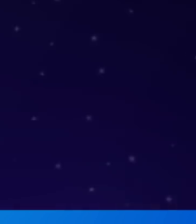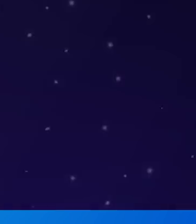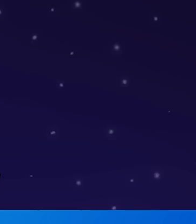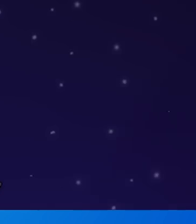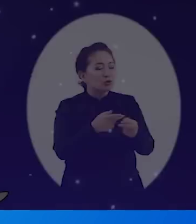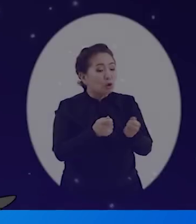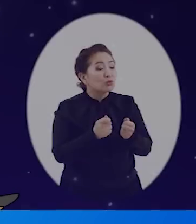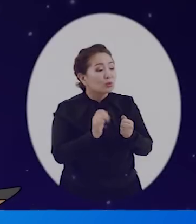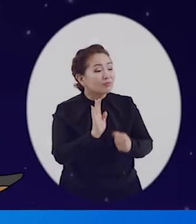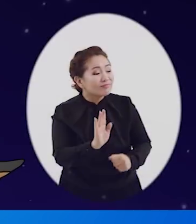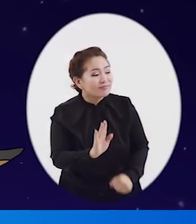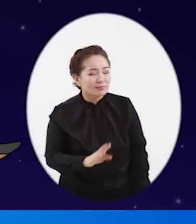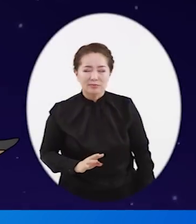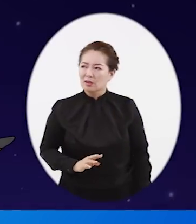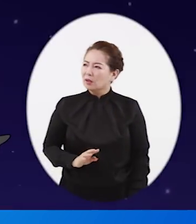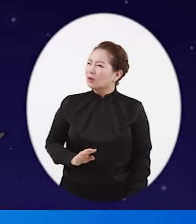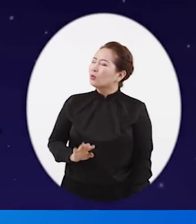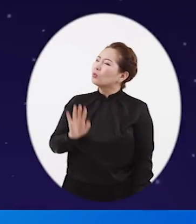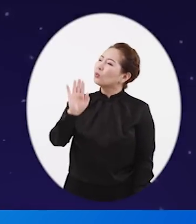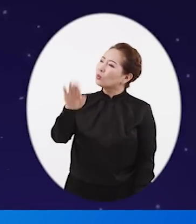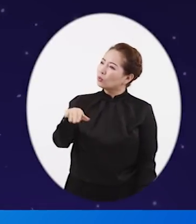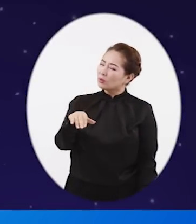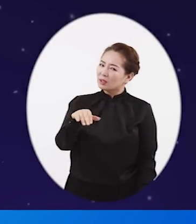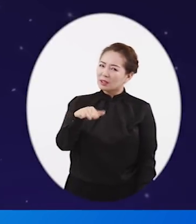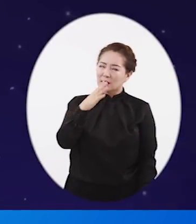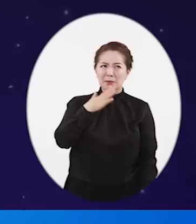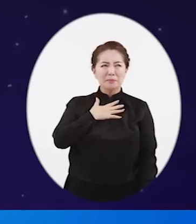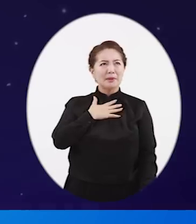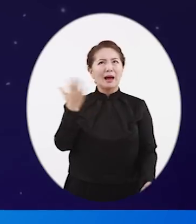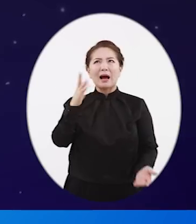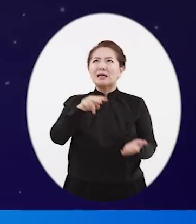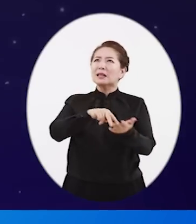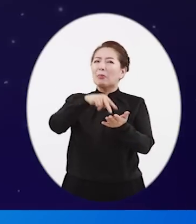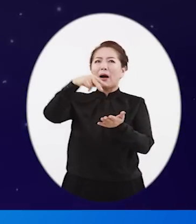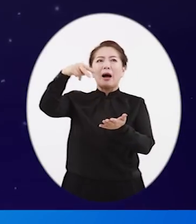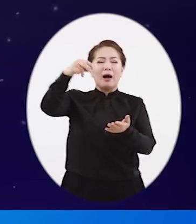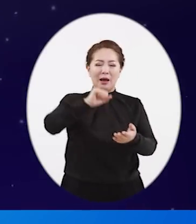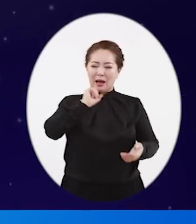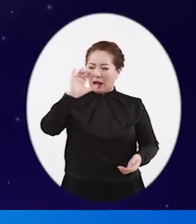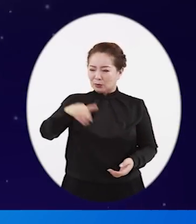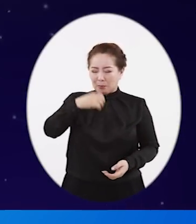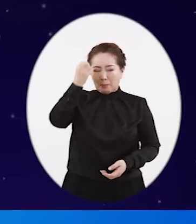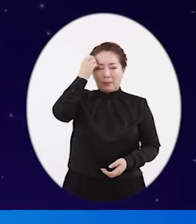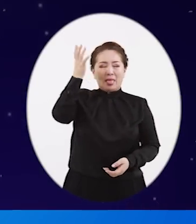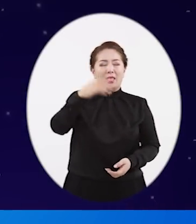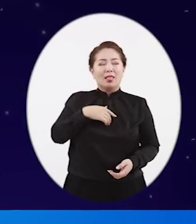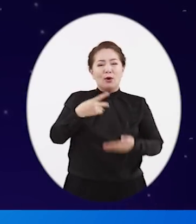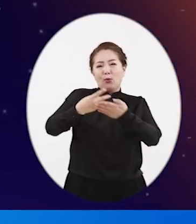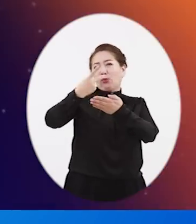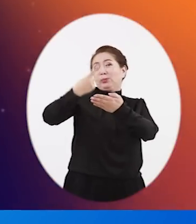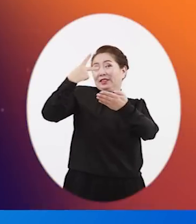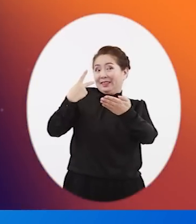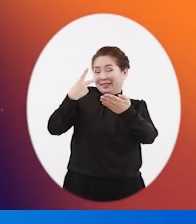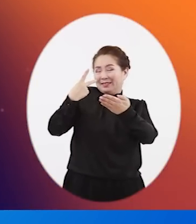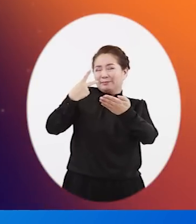дурлаа. Үе. Би нэрээ хаашаа нисгээ асуухаа мартчихсан байх шүү дээ. Үлгэрийн сансар